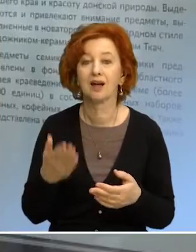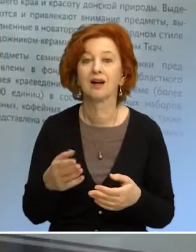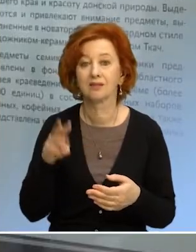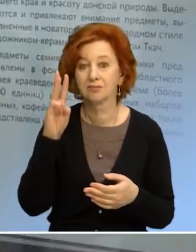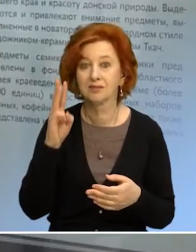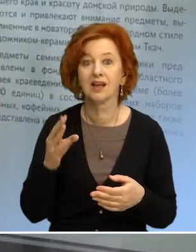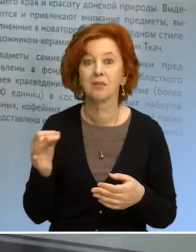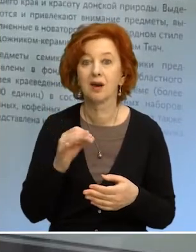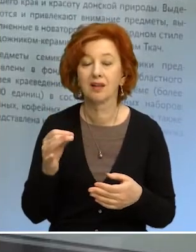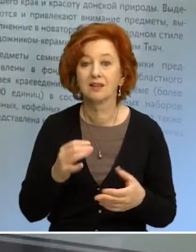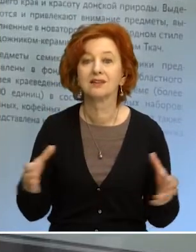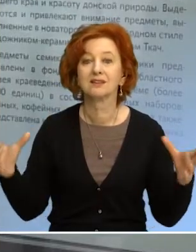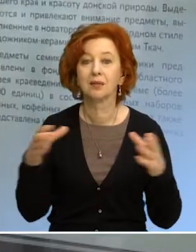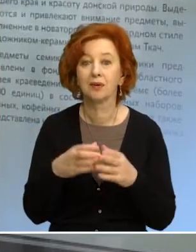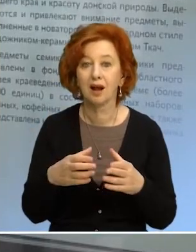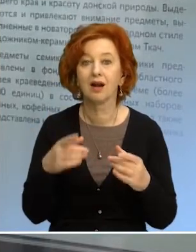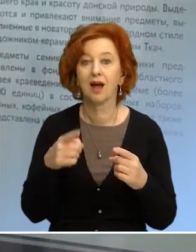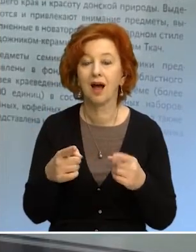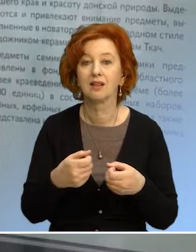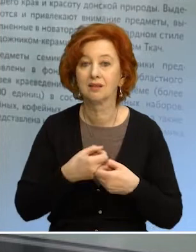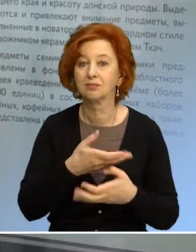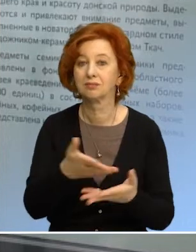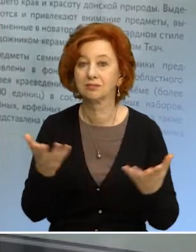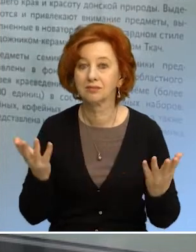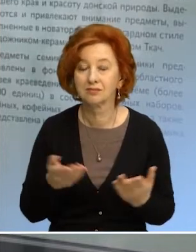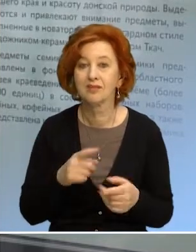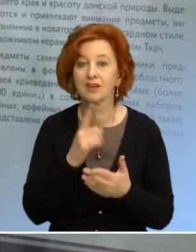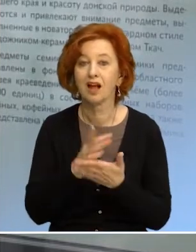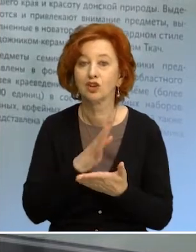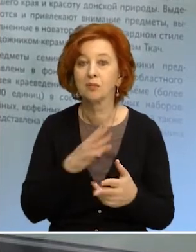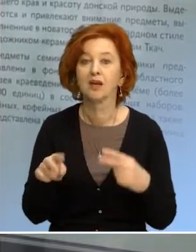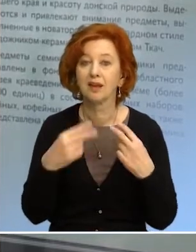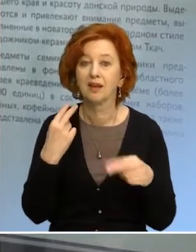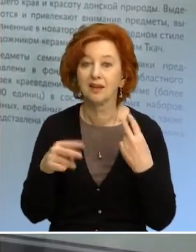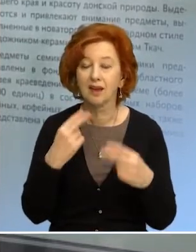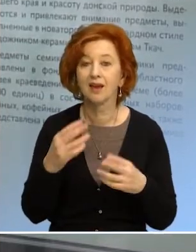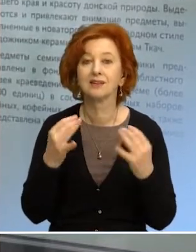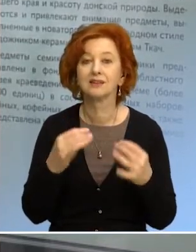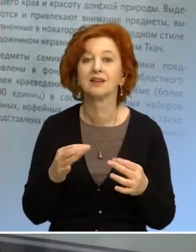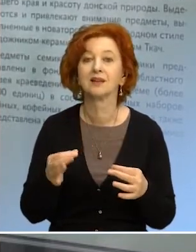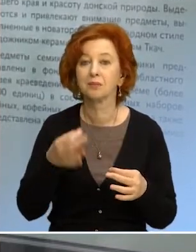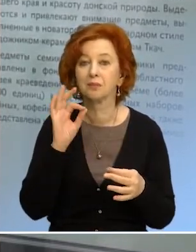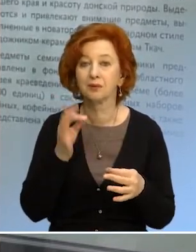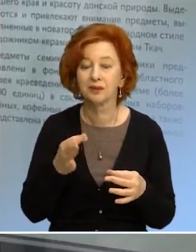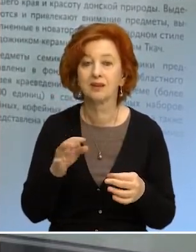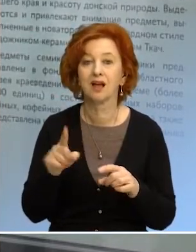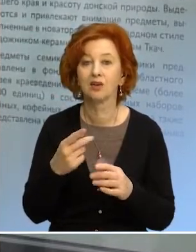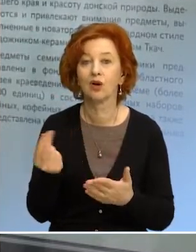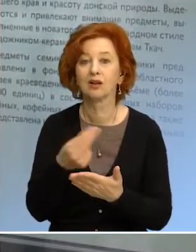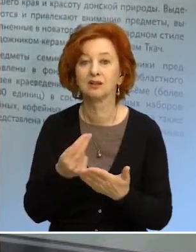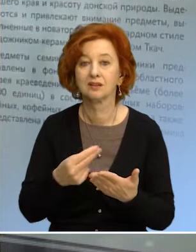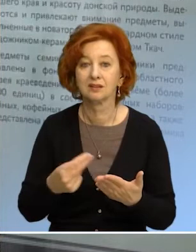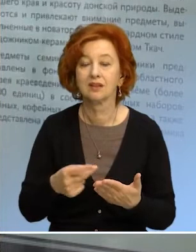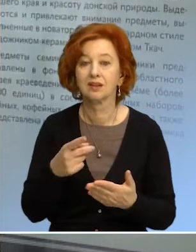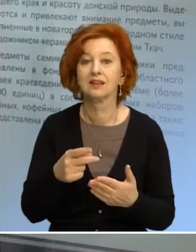императрица собирали кавалеров орденов, и они должны были есть и пить из посуды, на которой был